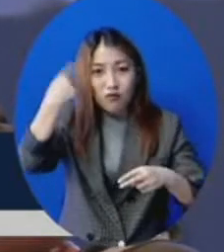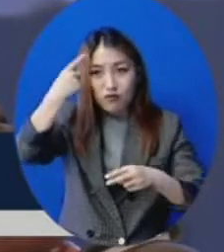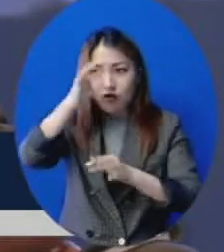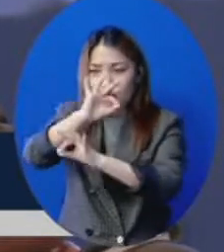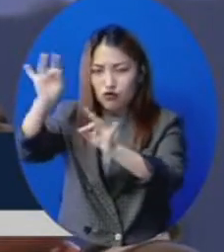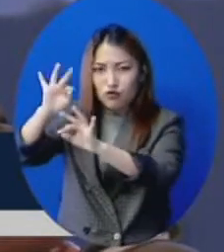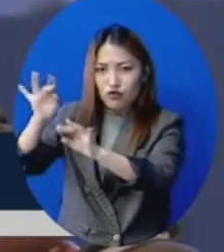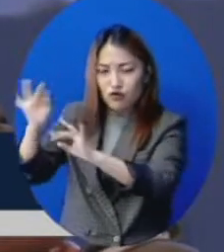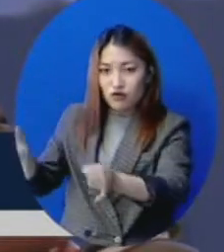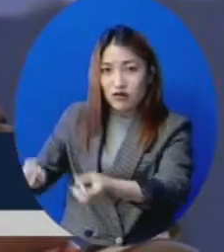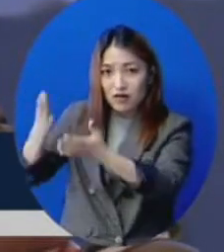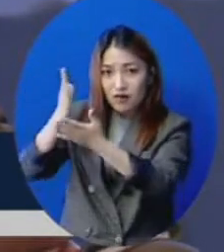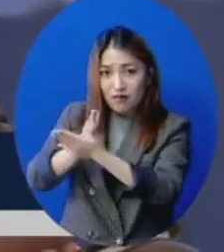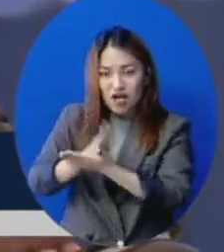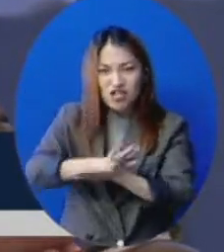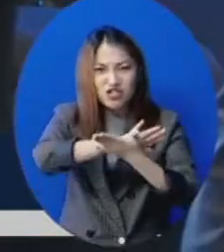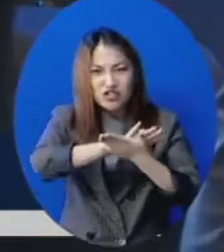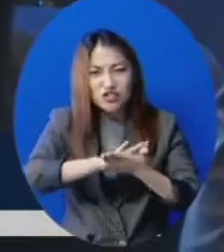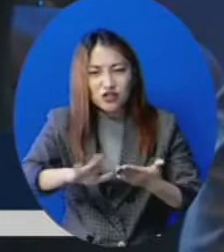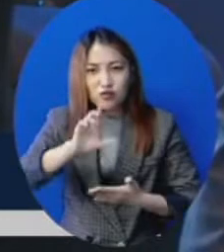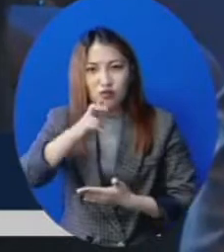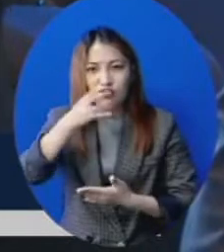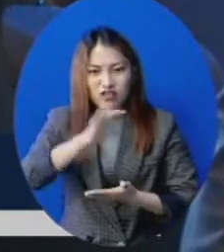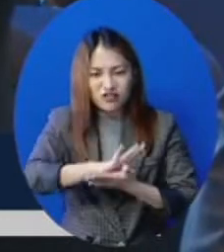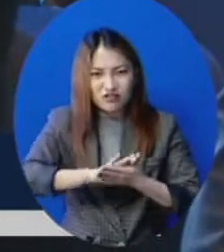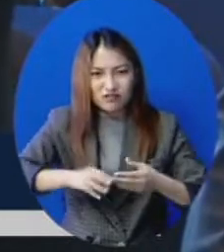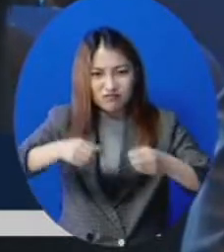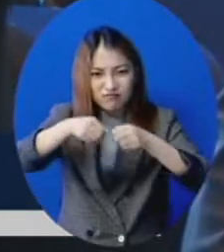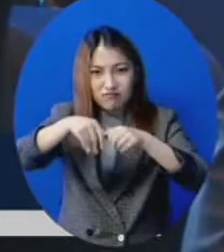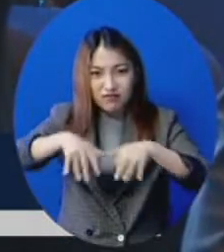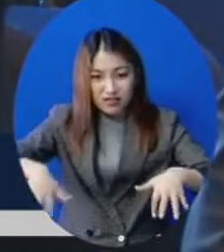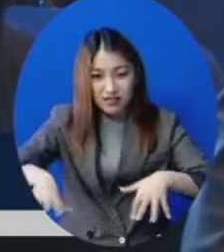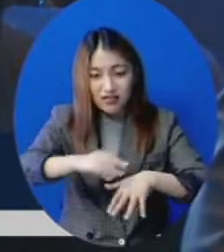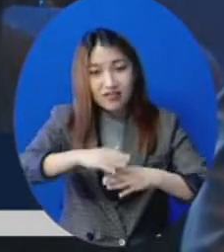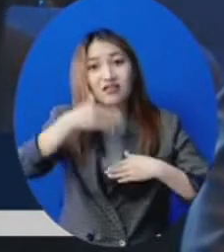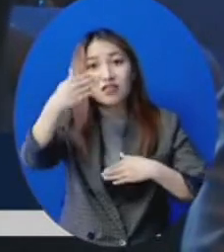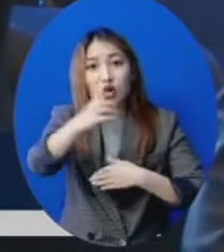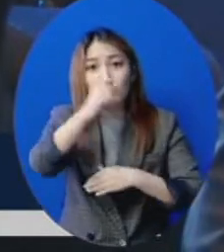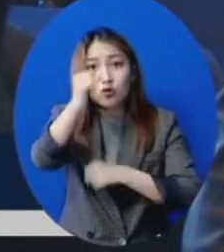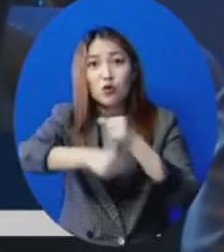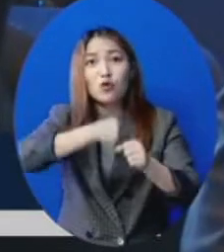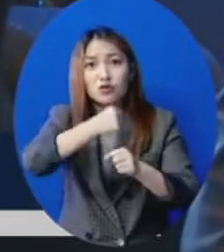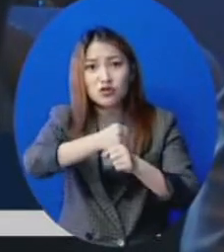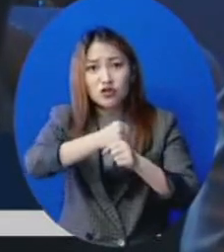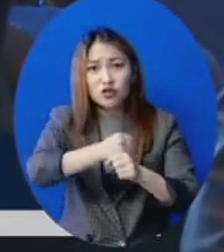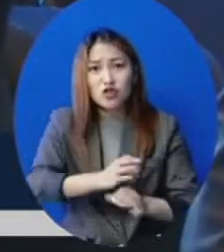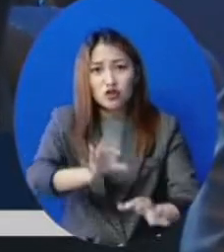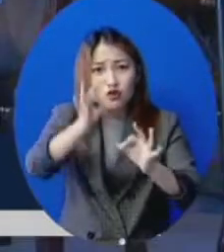сэтгэлгээ огт өөр болсон. Тиймээс шин бүтэц үүнийг мэдэрч дараагийн 100 жилийн эхлэлийг зөв